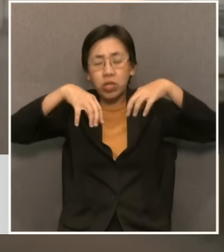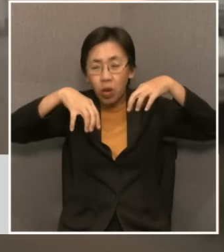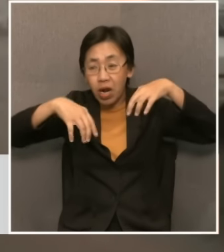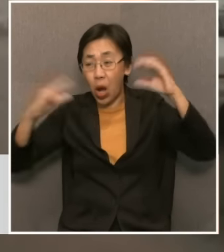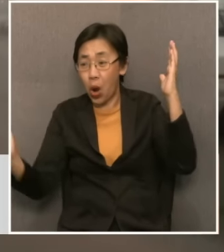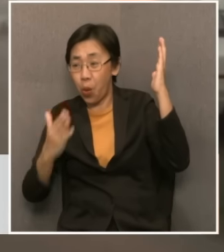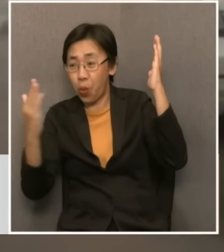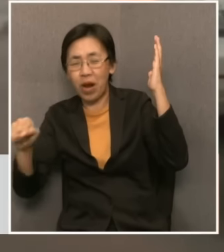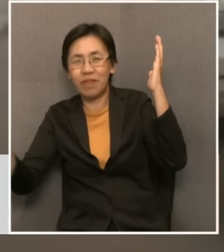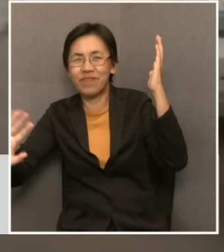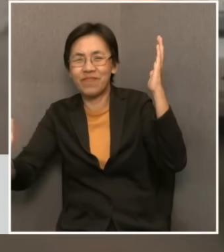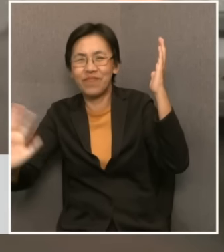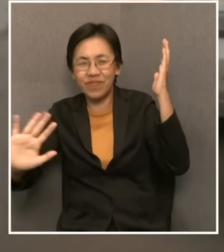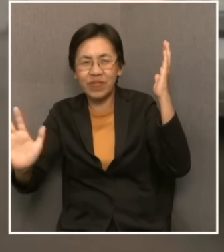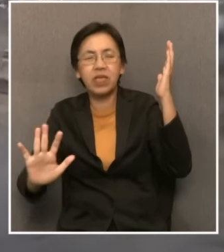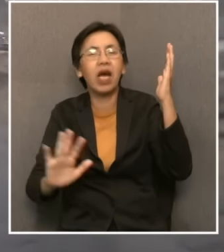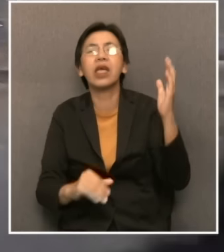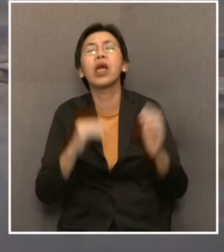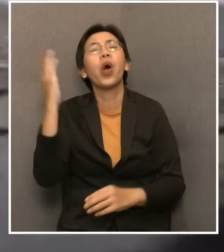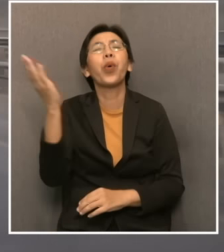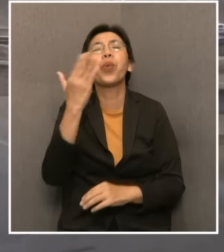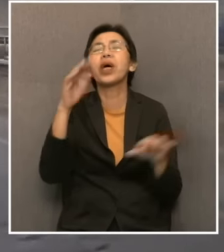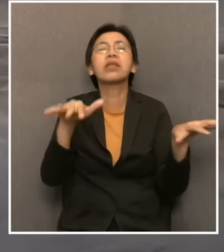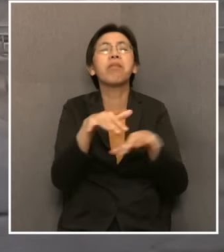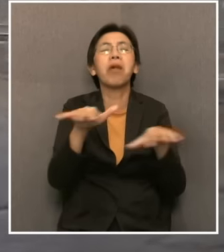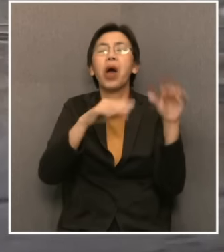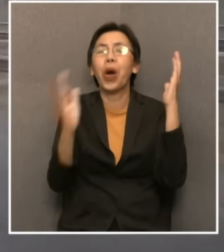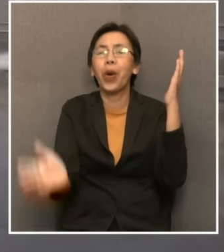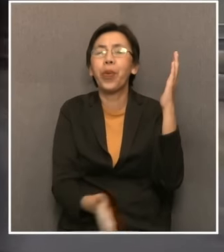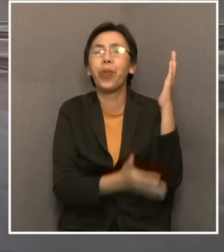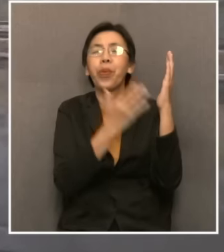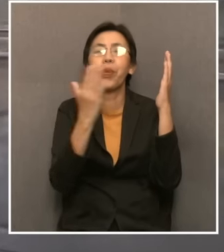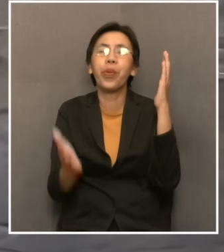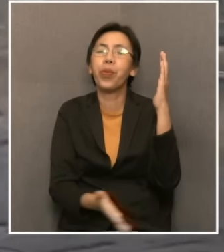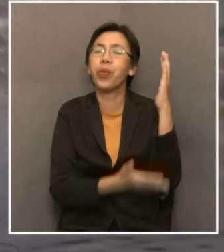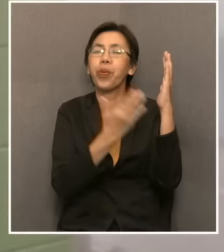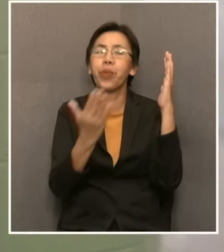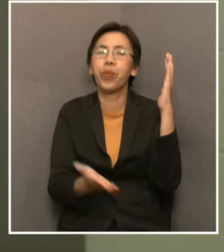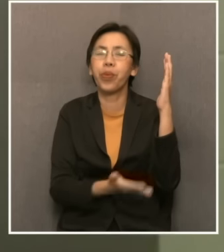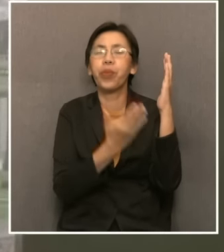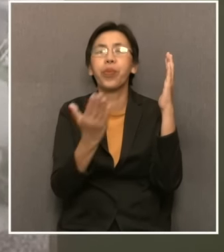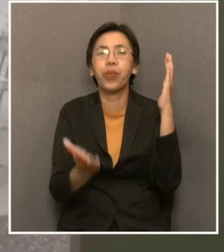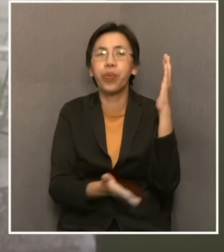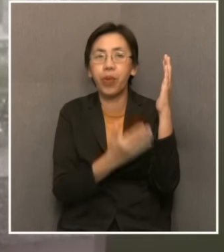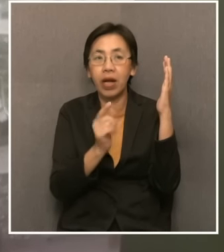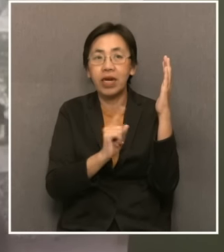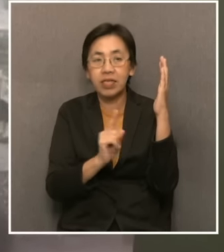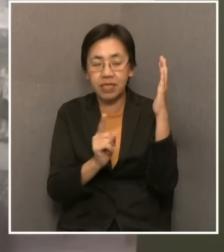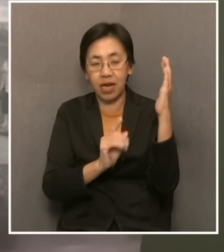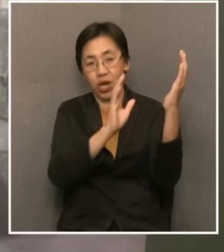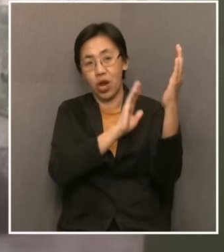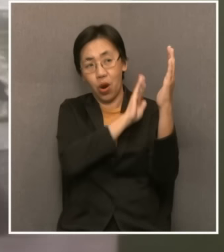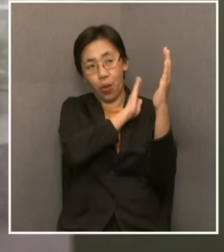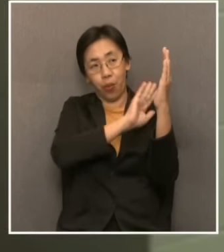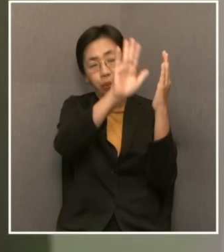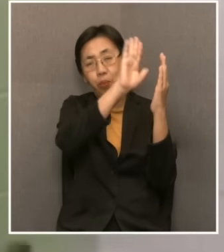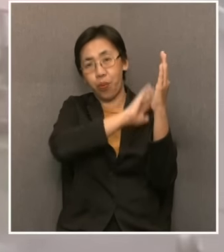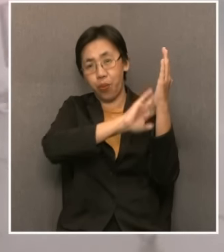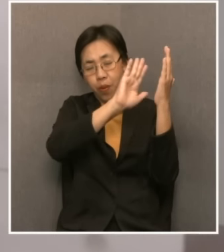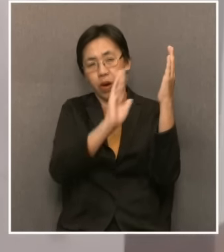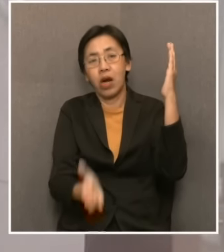อิทธิพลของมรสุมตะวันตกเฉียงใต้กำลังค่อนข้างแรงที่พัดปกคลุมด้านตะวันตกของภาคเหนือลม